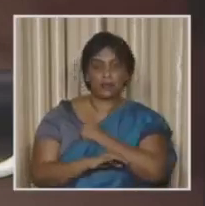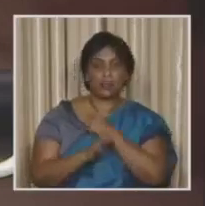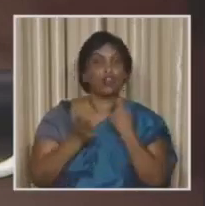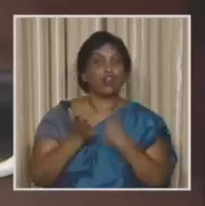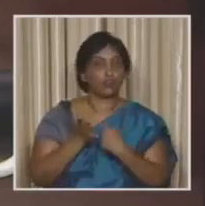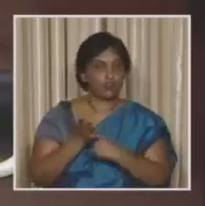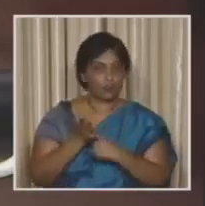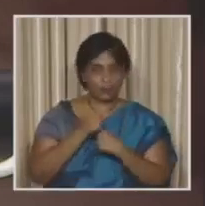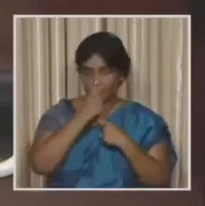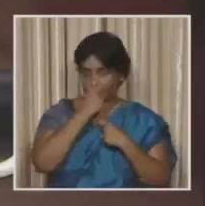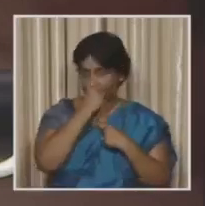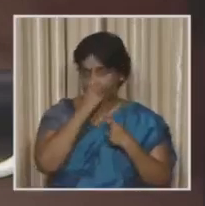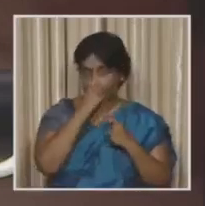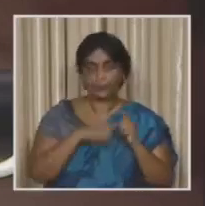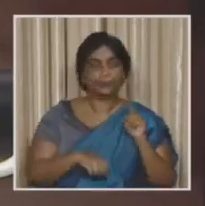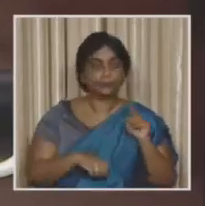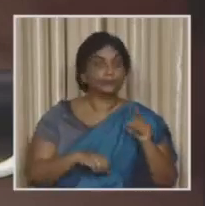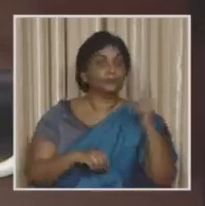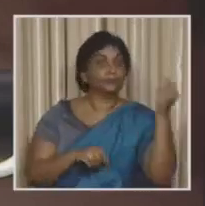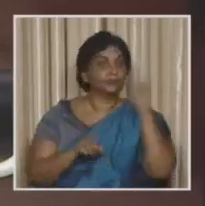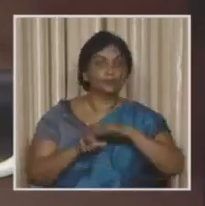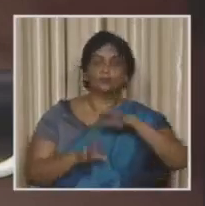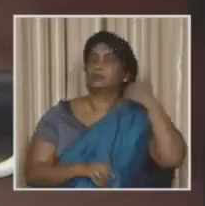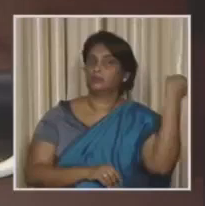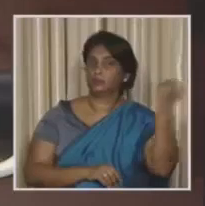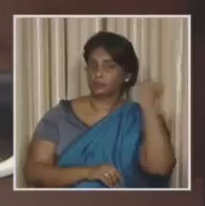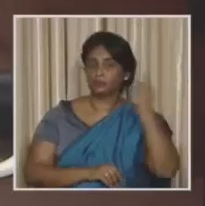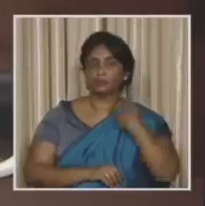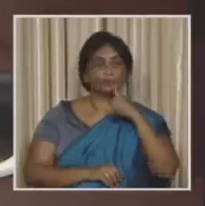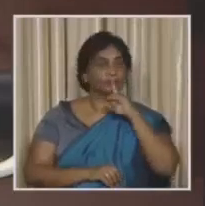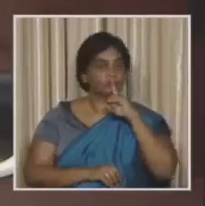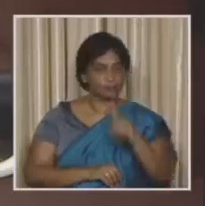Blake. Oh, ya, bila resima potlak hina ma,